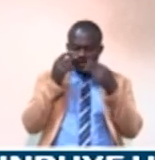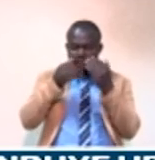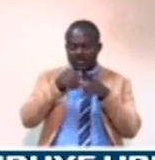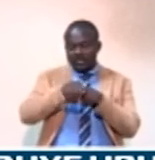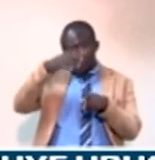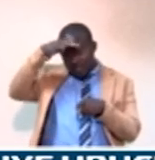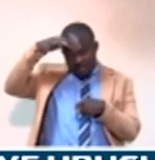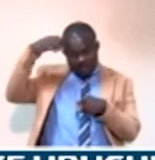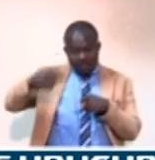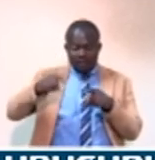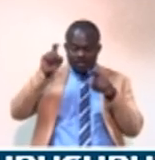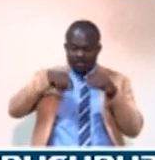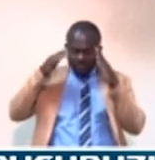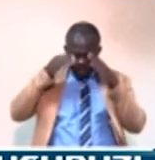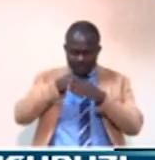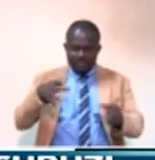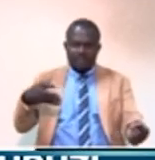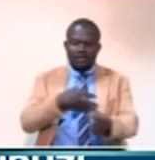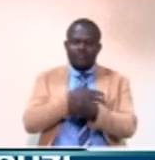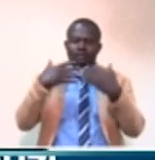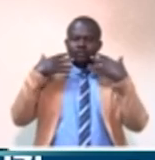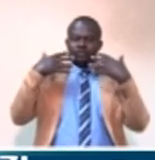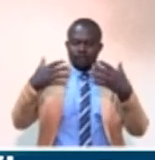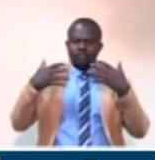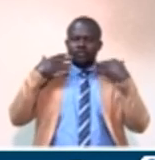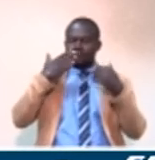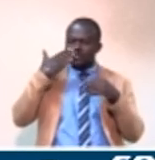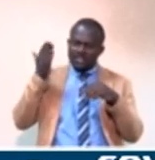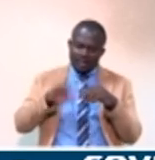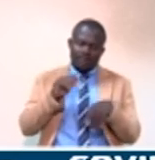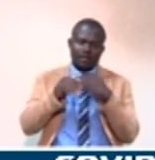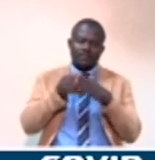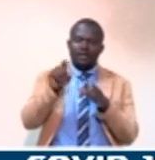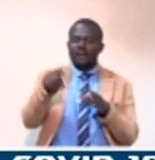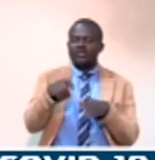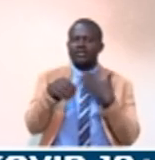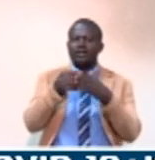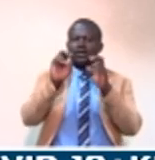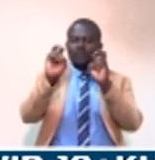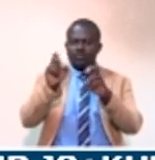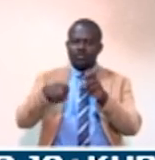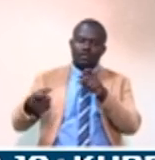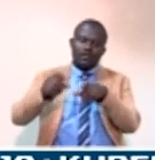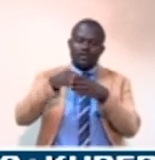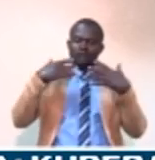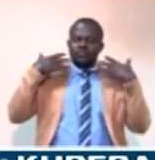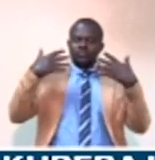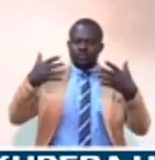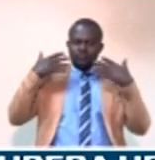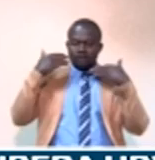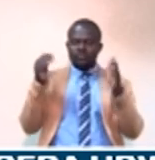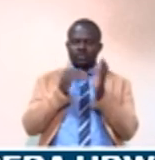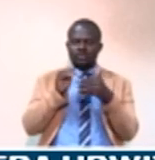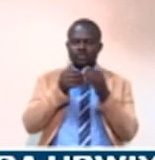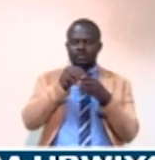kitugoye, tugomba gushyiramo n'imbaraga, ni igice gihumeka nabi. Abantu bahumeka nabi bakenewe yuko tubongerera umwuka, nabo bakabamo ikindi